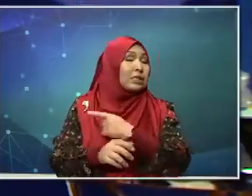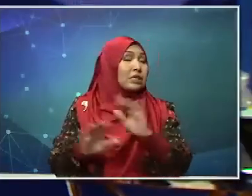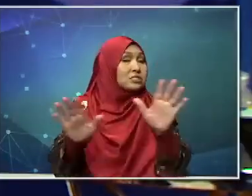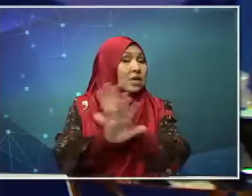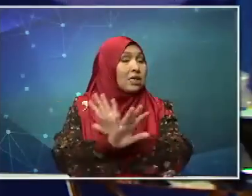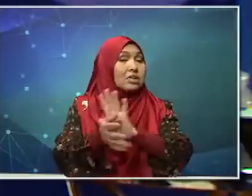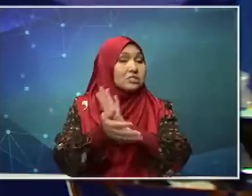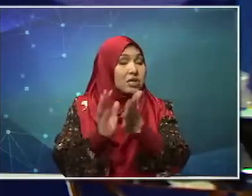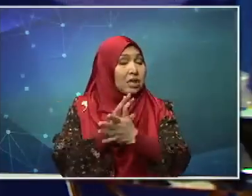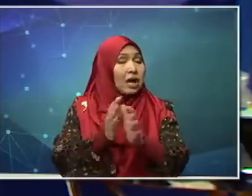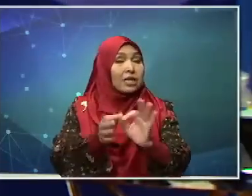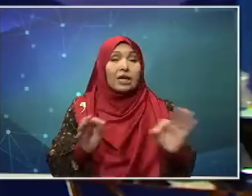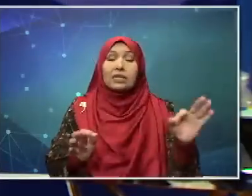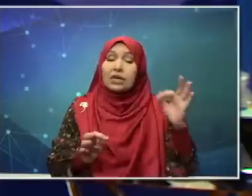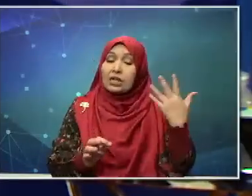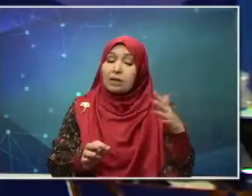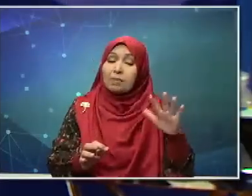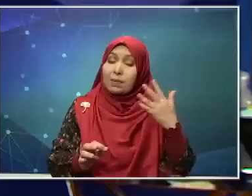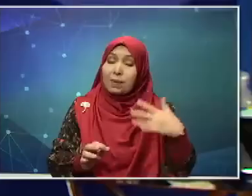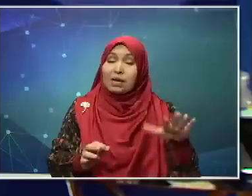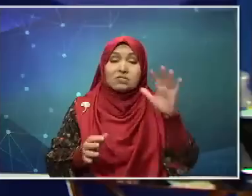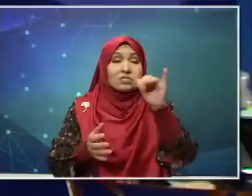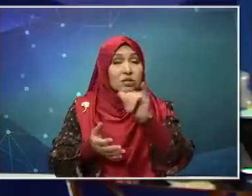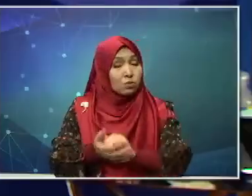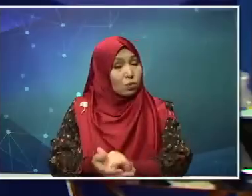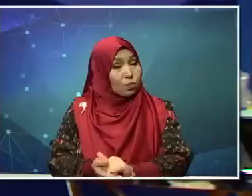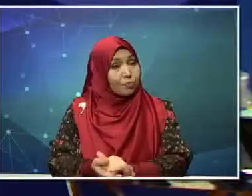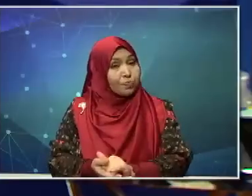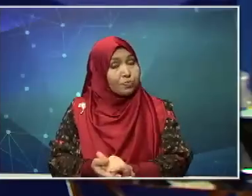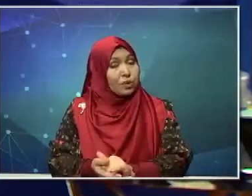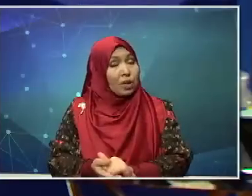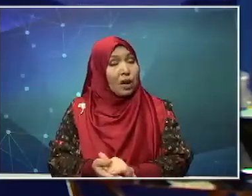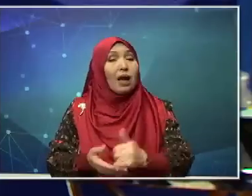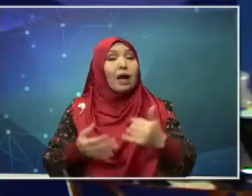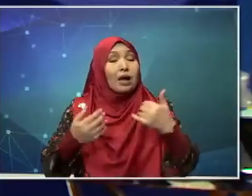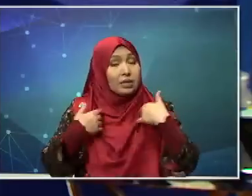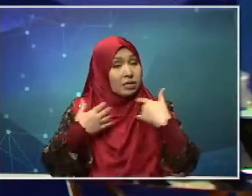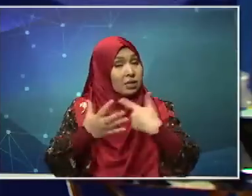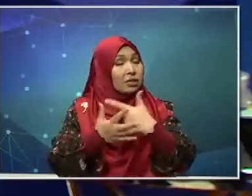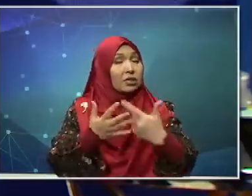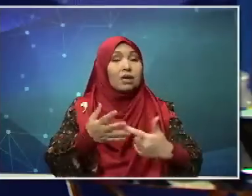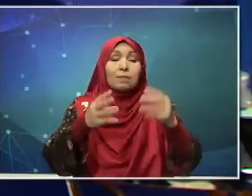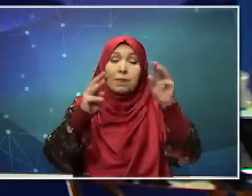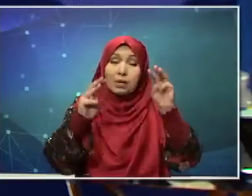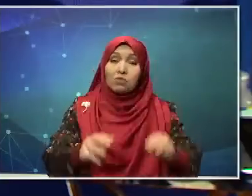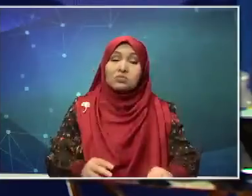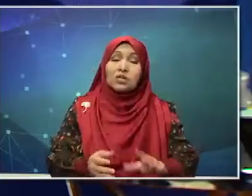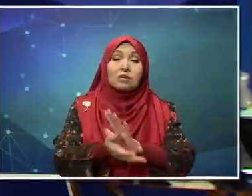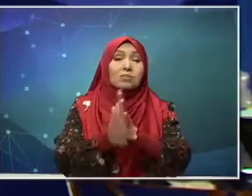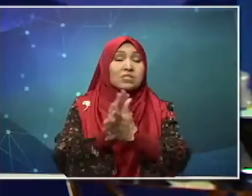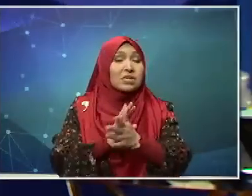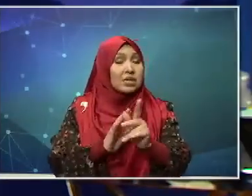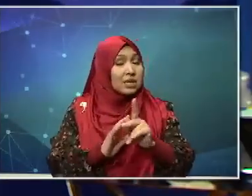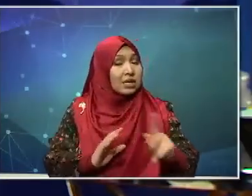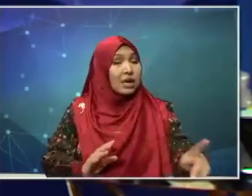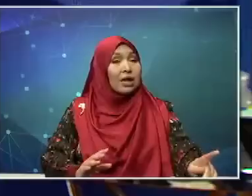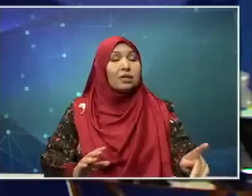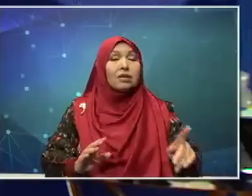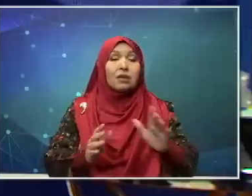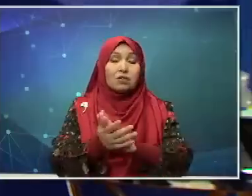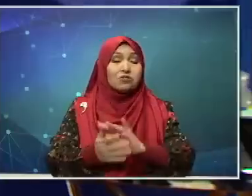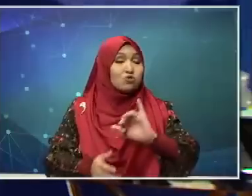seperti ayat yang ke-15 wajan udah hubungin al-badri juz yaitu aja di kalangan manusia Ini yang menjadikan daripada Ambon